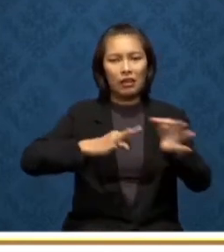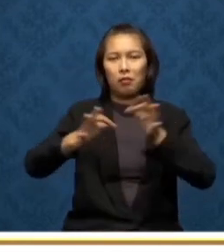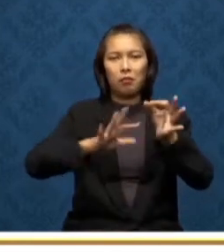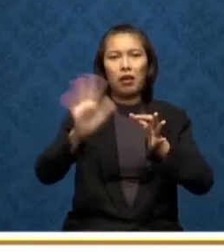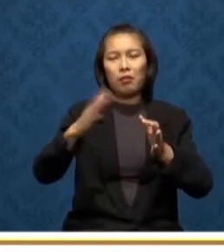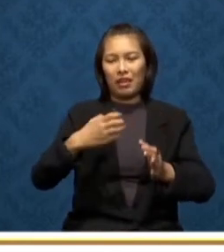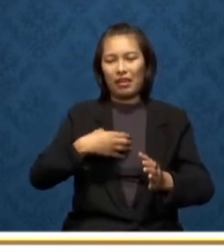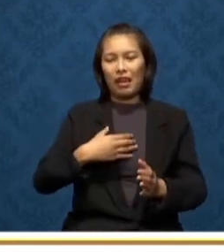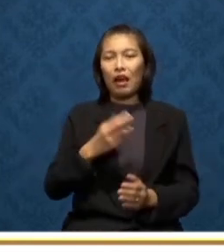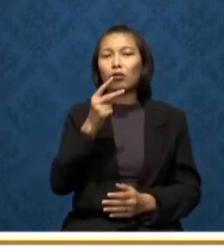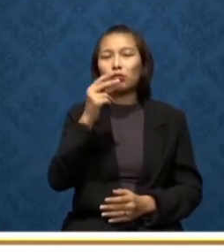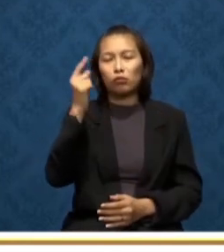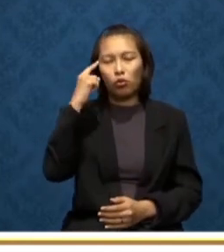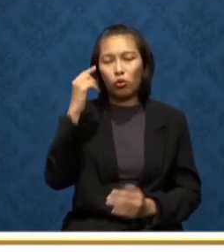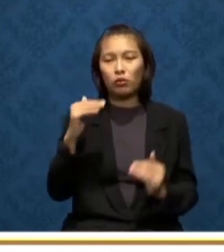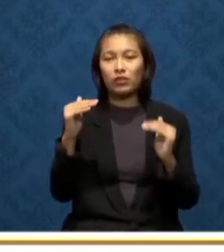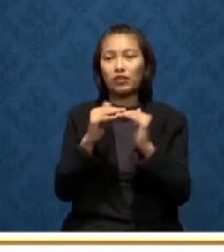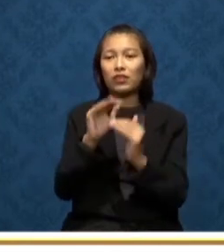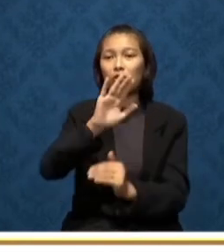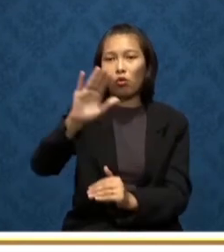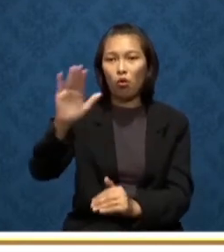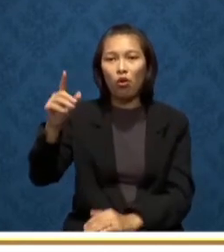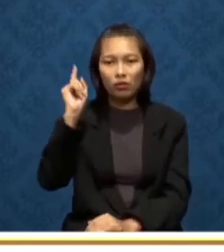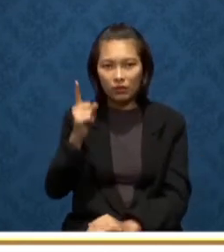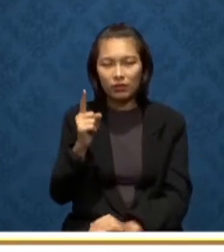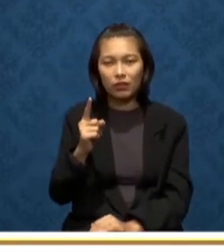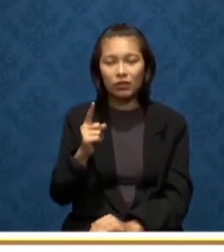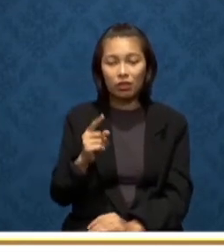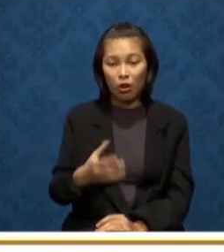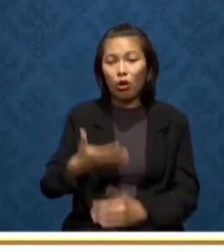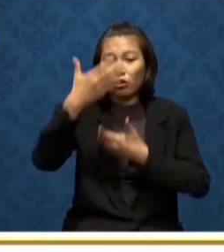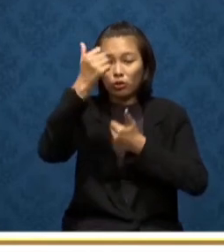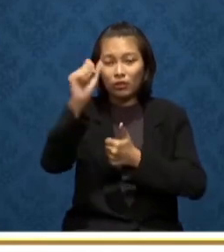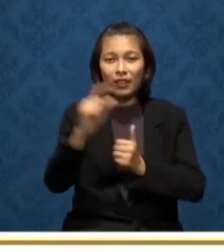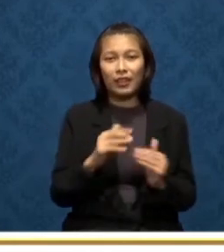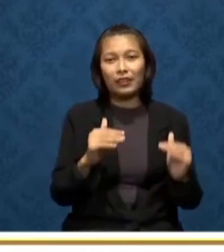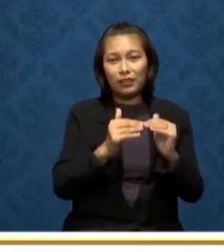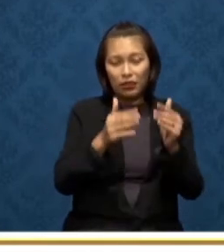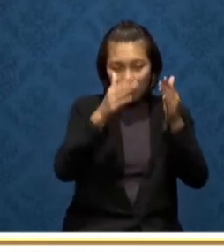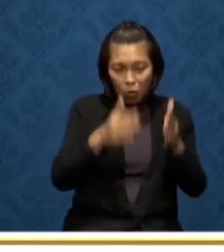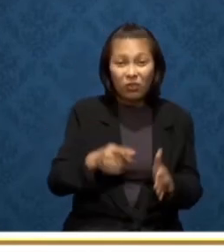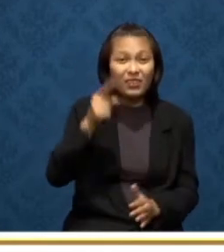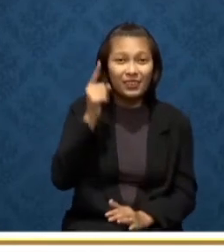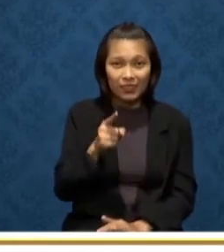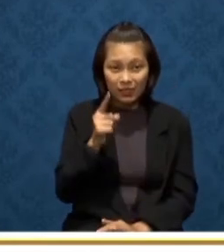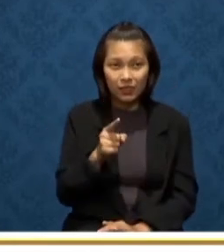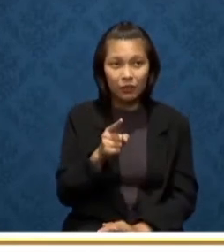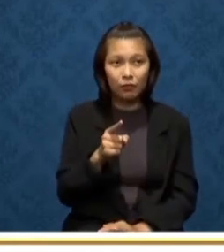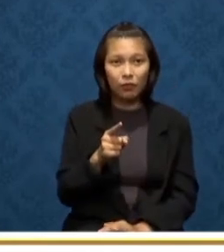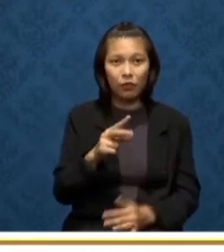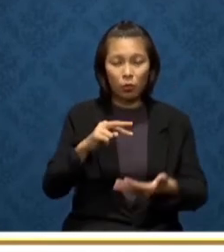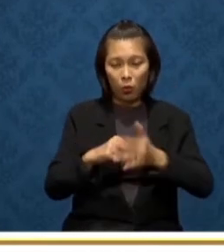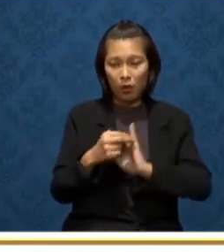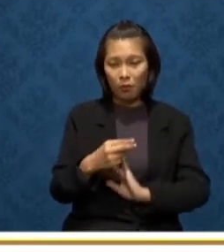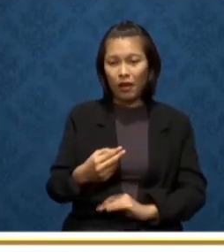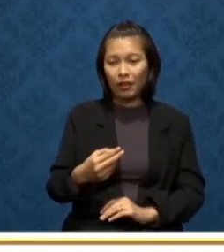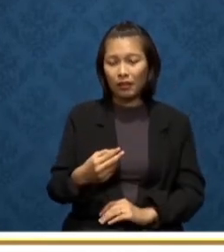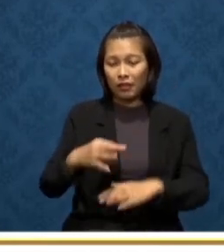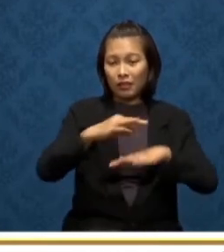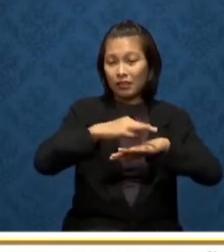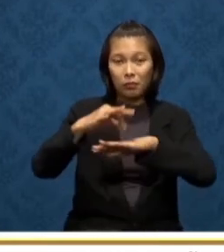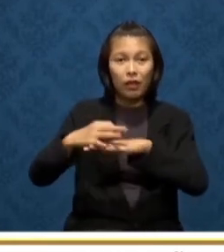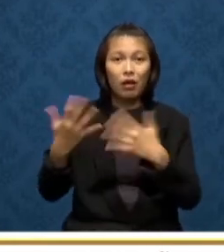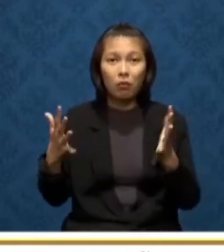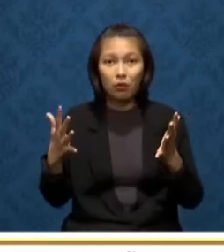ของท่านจริงๆเนี่ยท่านสนใจสิทธิมนุษยชนของมนุษย์ที่ไม่มียศฐาบรรดาศักดิ์หรือ